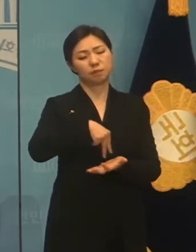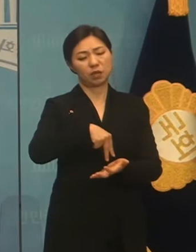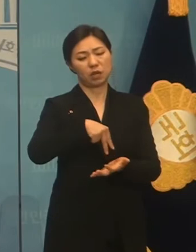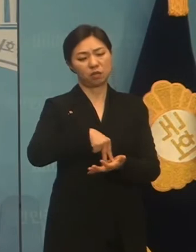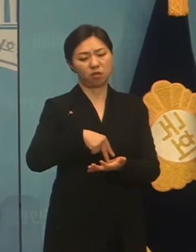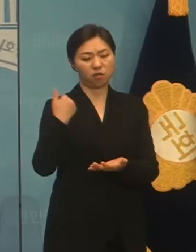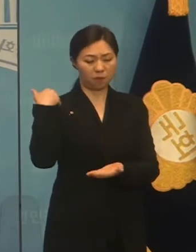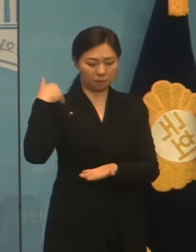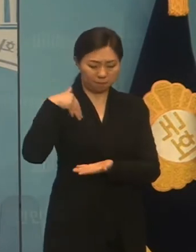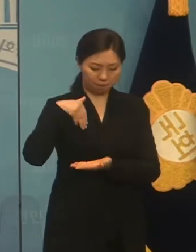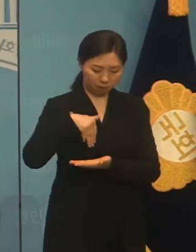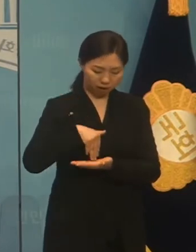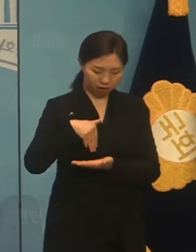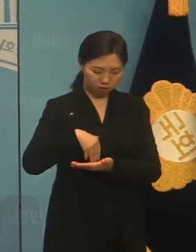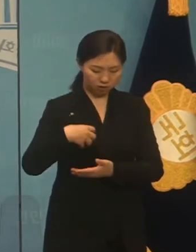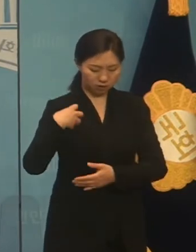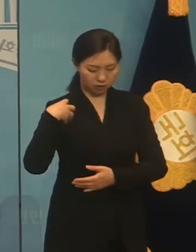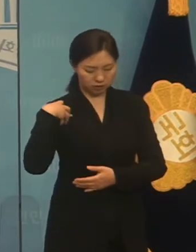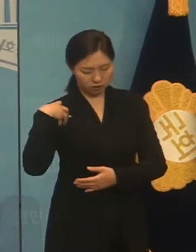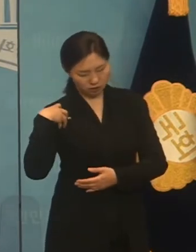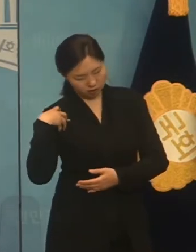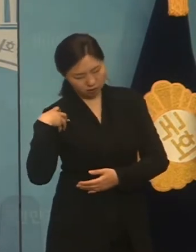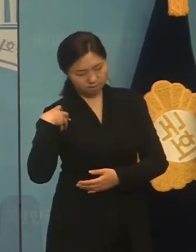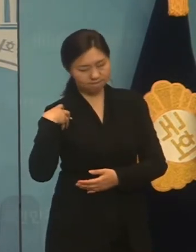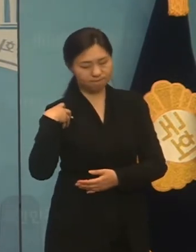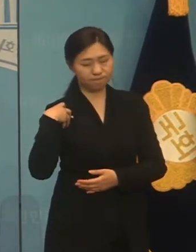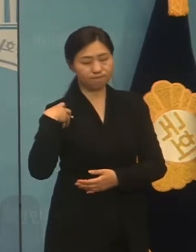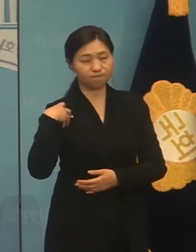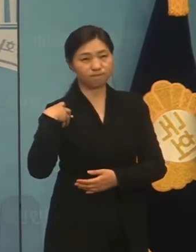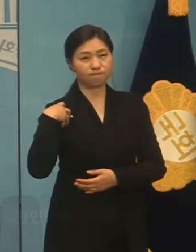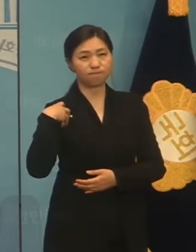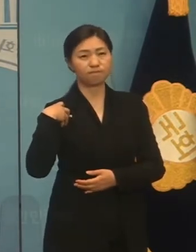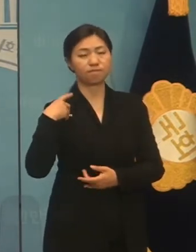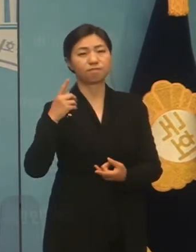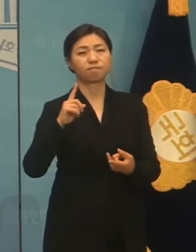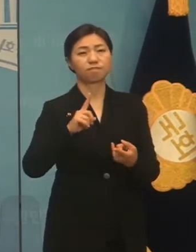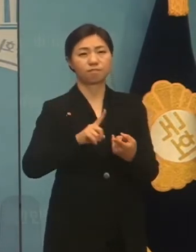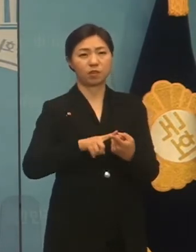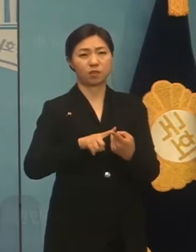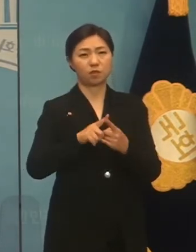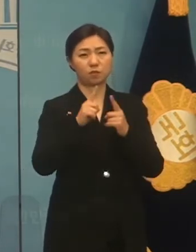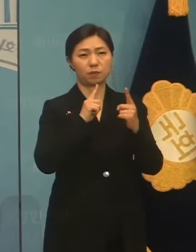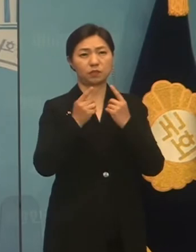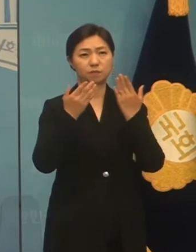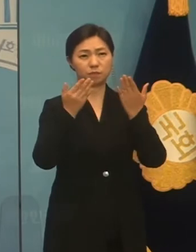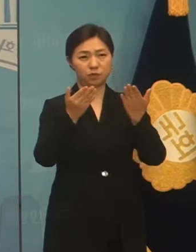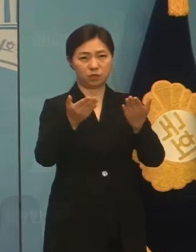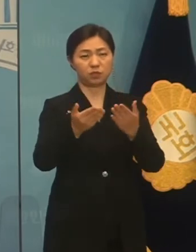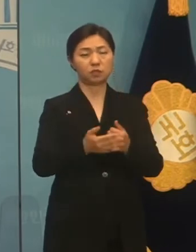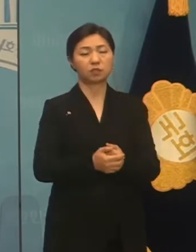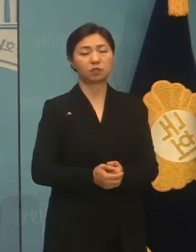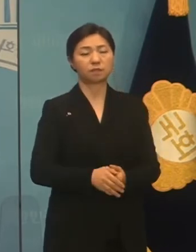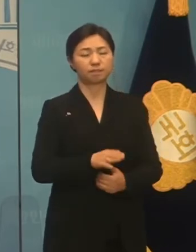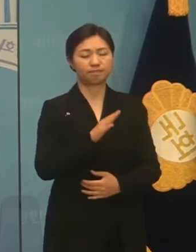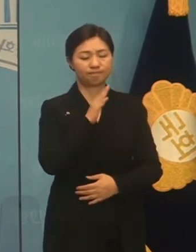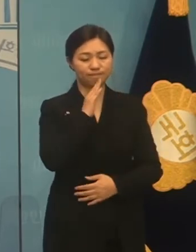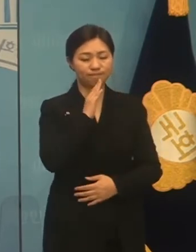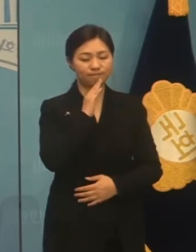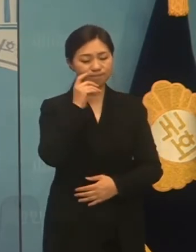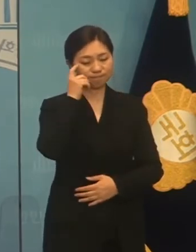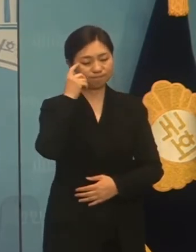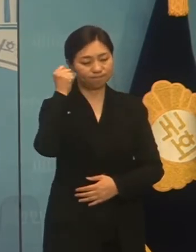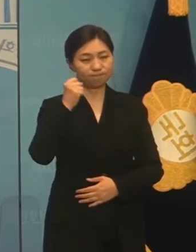반성과 책임은 저 또한 크다라는 점을 먼저 말씀드리는 것이 마땅하다고